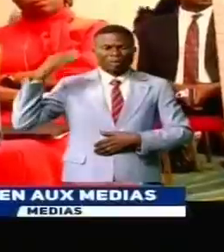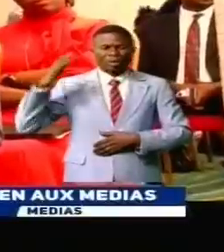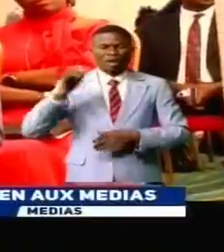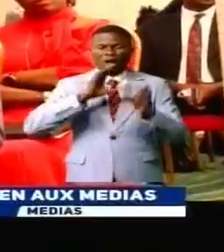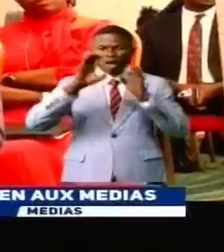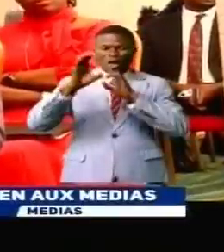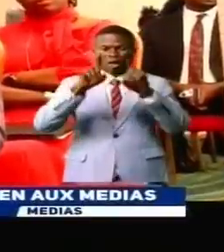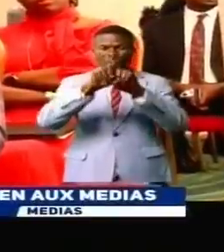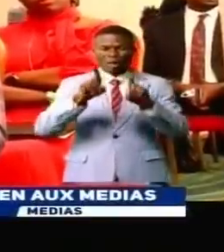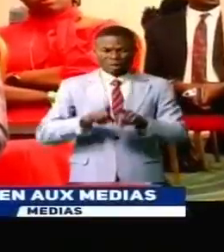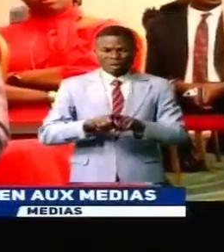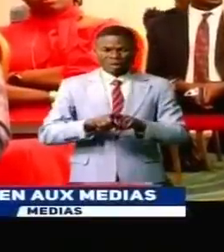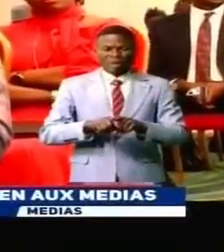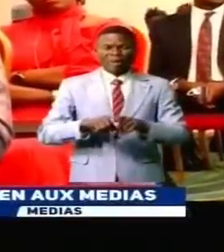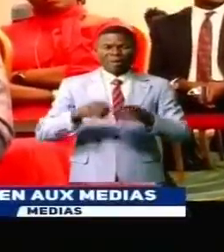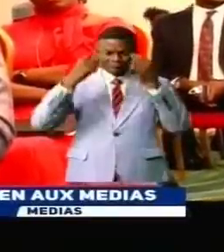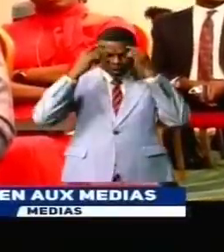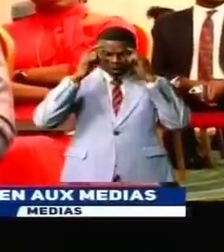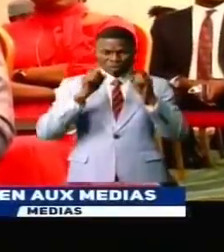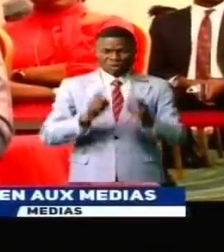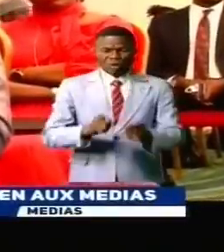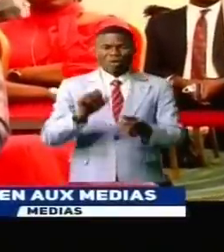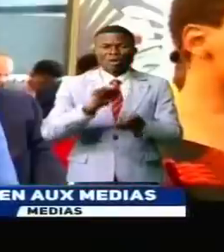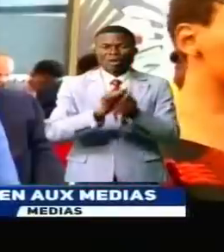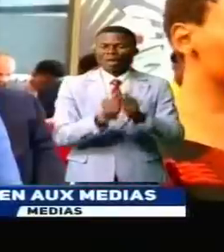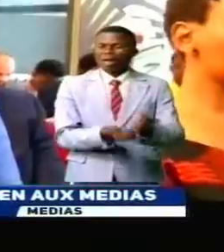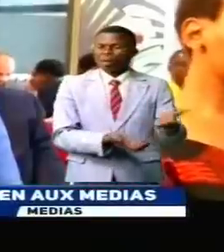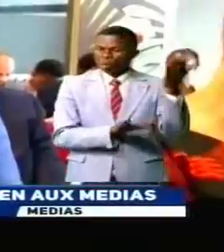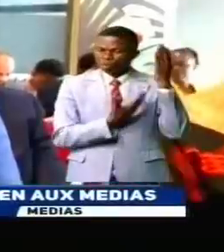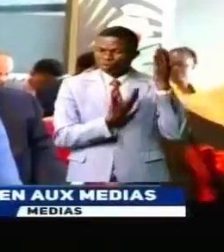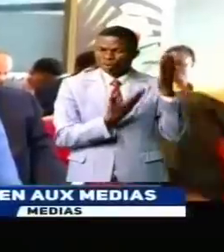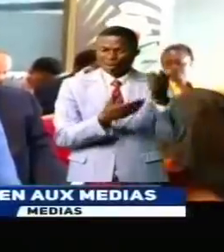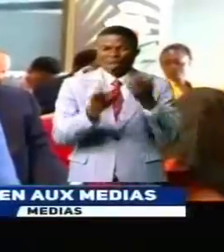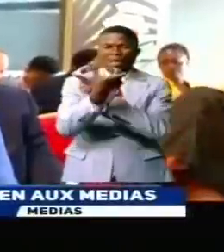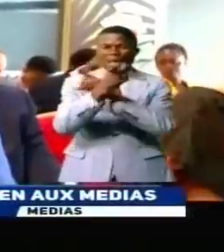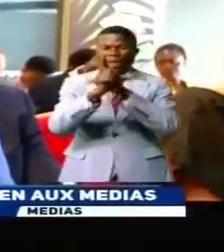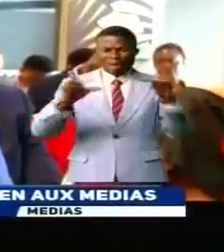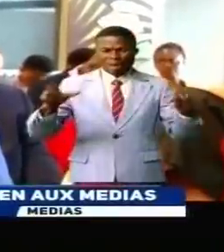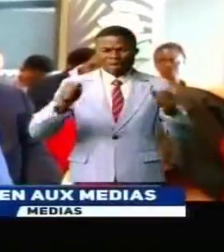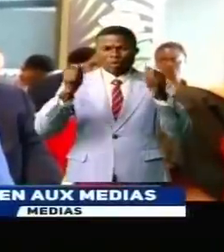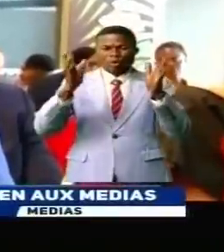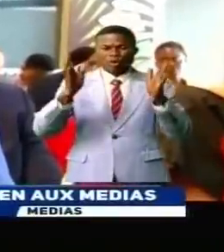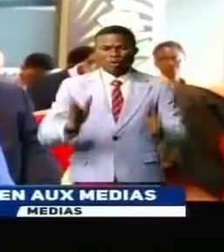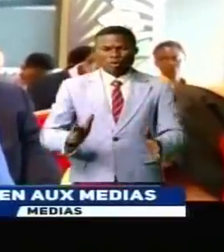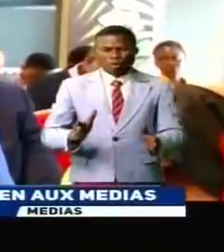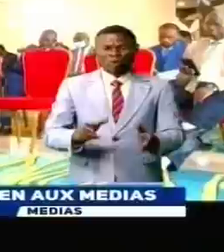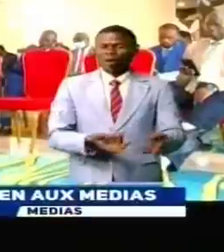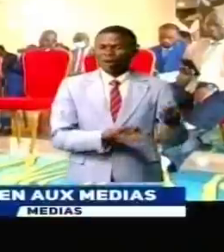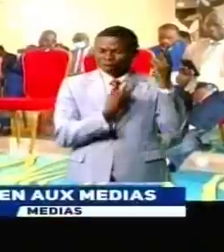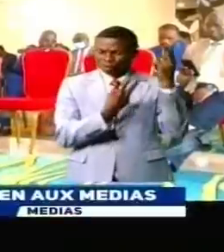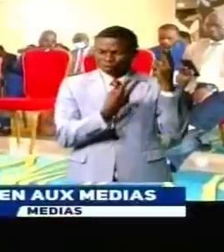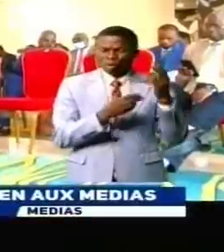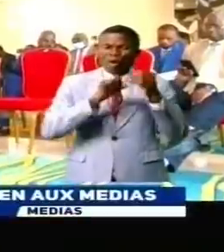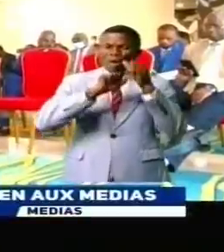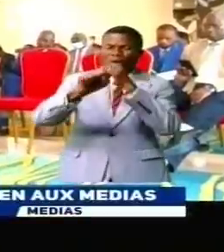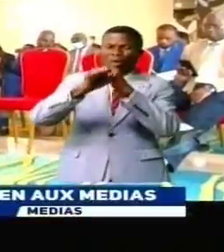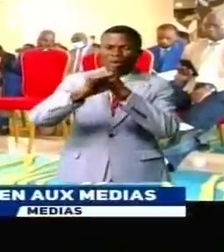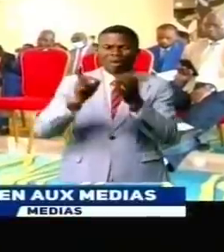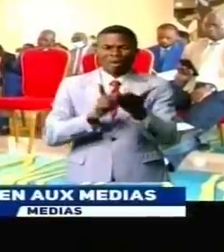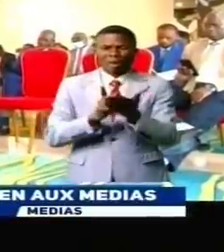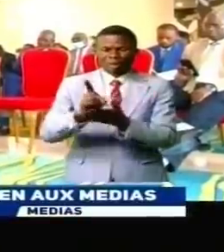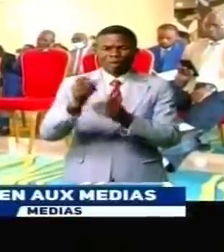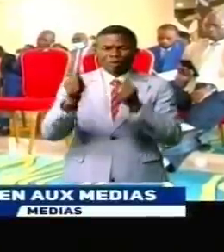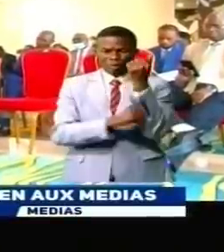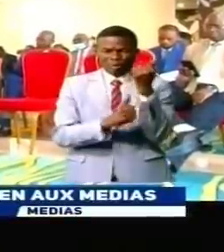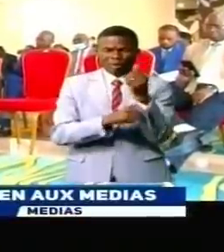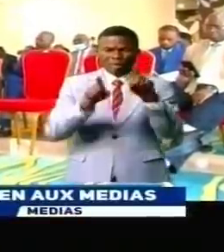et médias tient notamment à la question essentielle de la liberté d'expression ou de sa valeur dans la promotion des droits humains